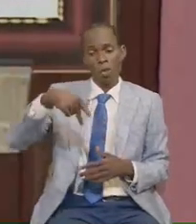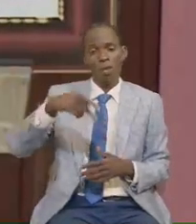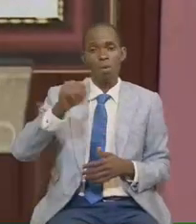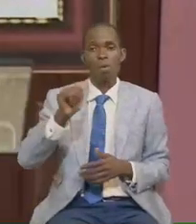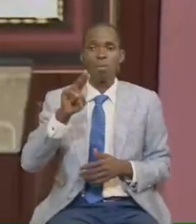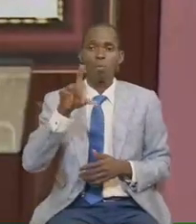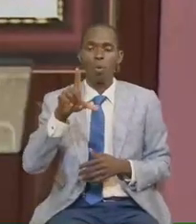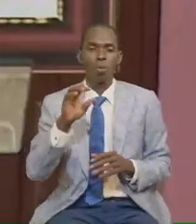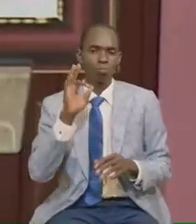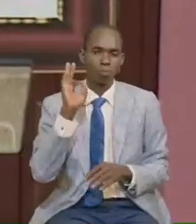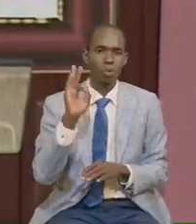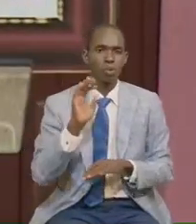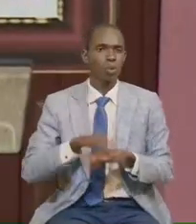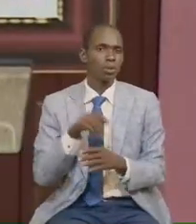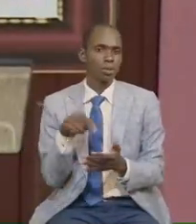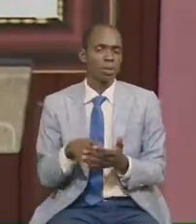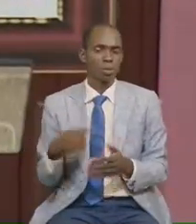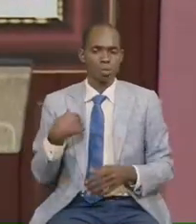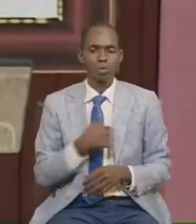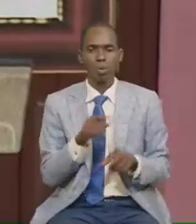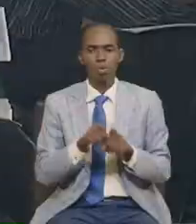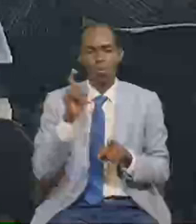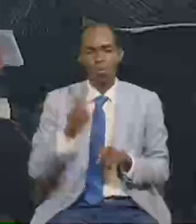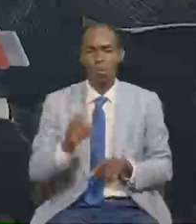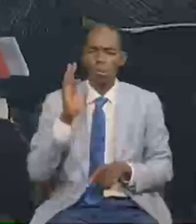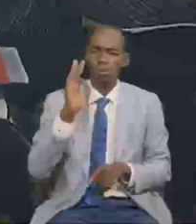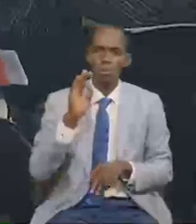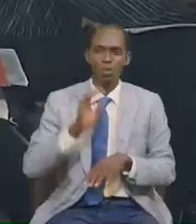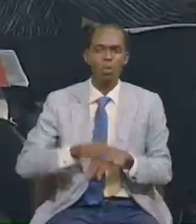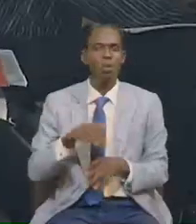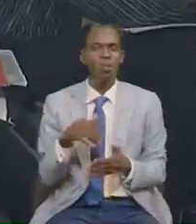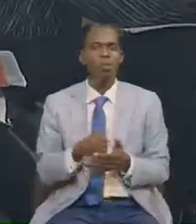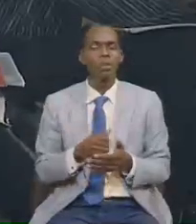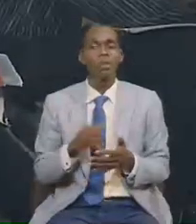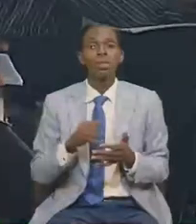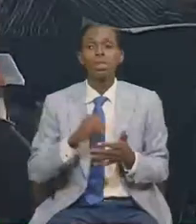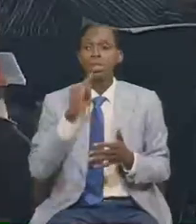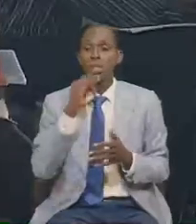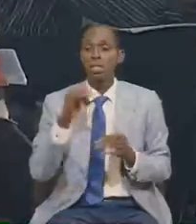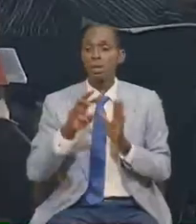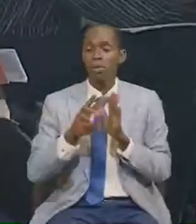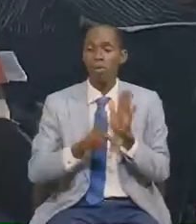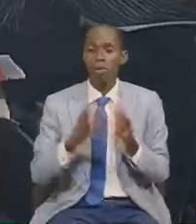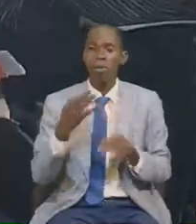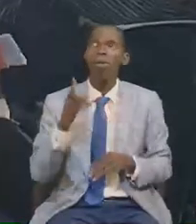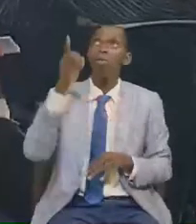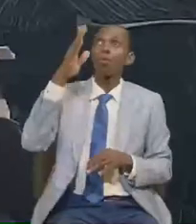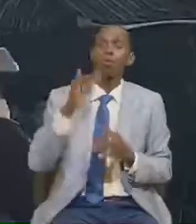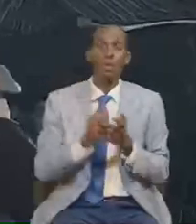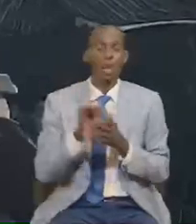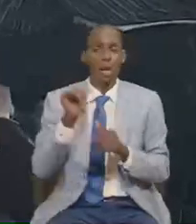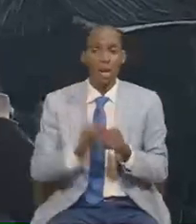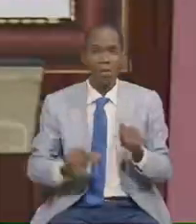devons également prêcher dessus. C'est la volonté de Dieu que tout frère en bonne